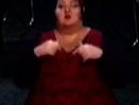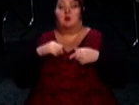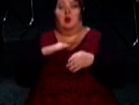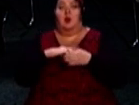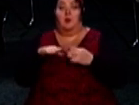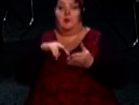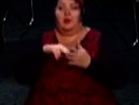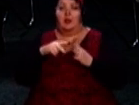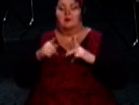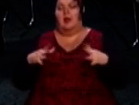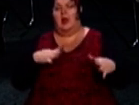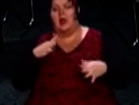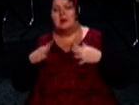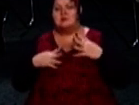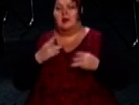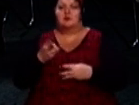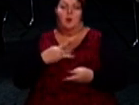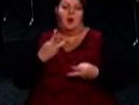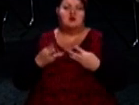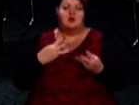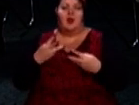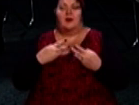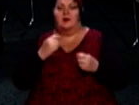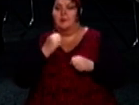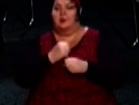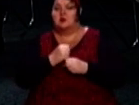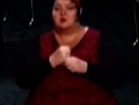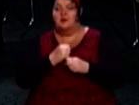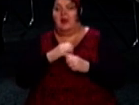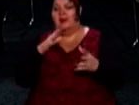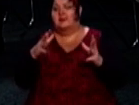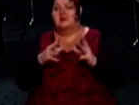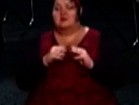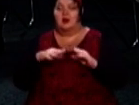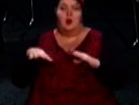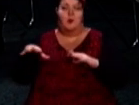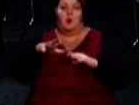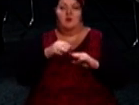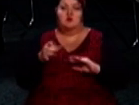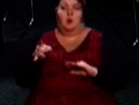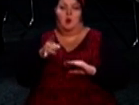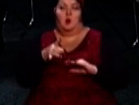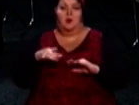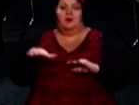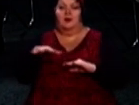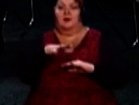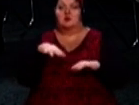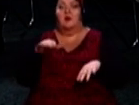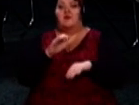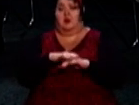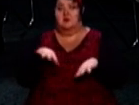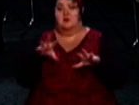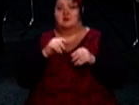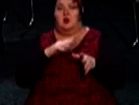тим азартом і з тим бажанням працювати взагалі по всьому регіону, то фактично все ми